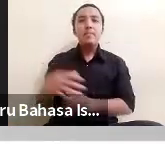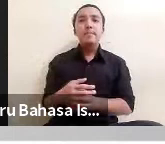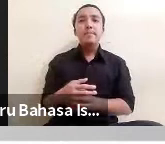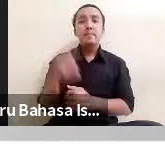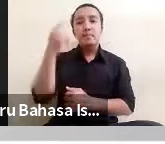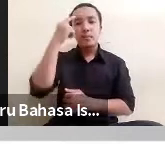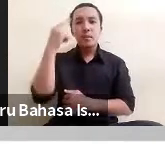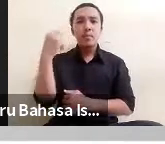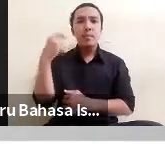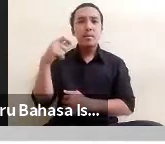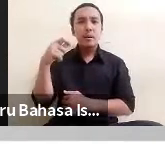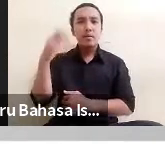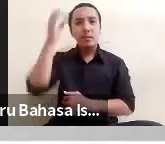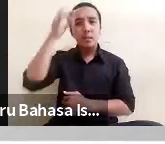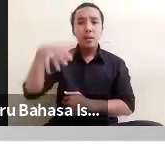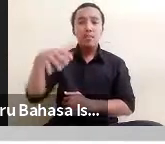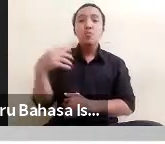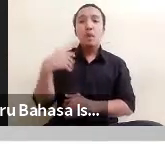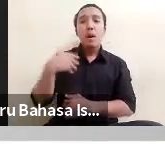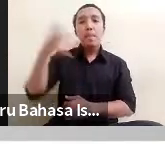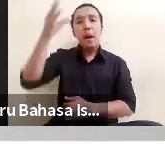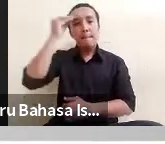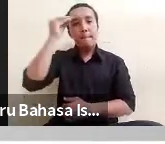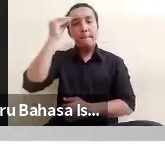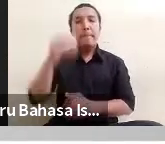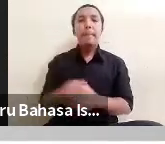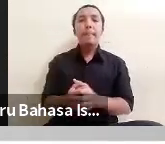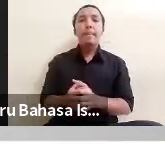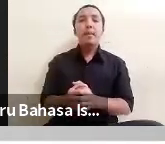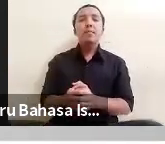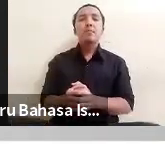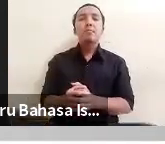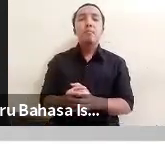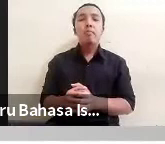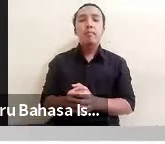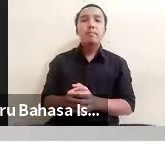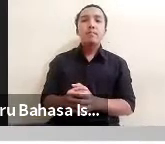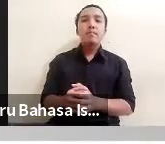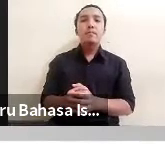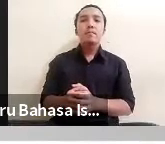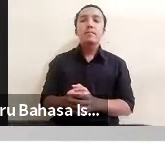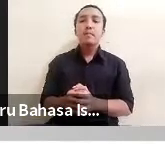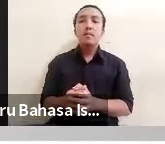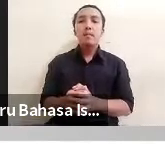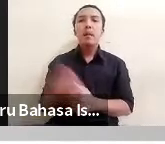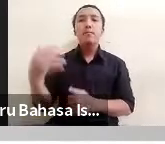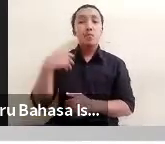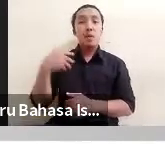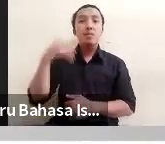punya pemahaman yang lebih utuh tentang difabilitas gitu, dan punya